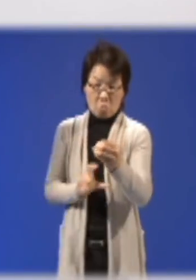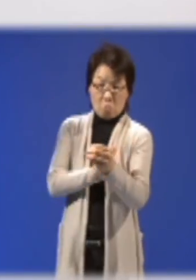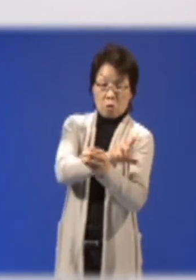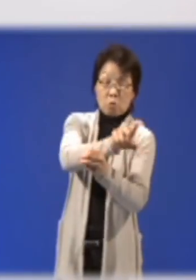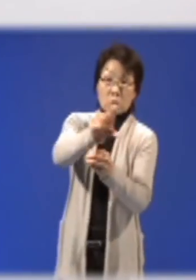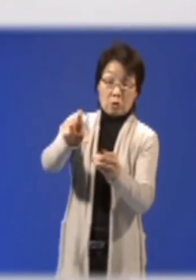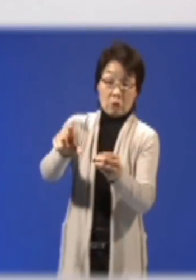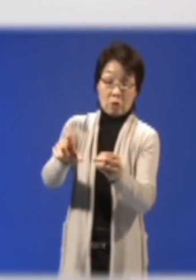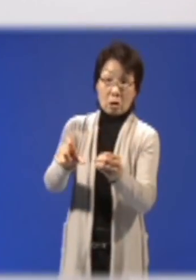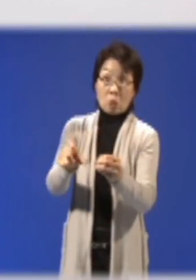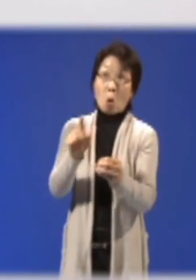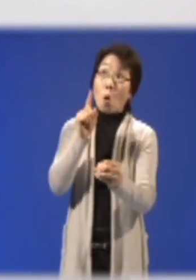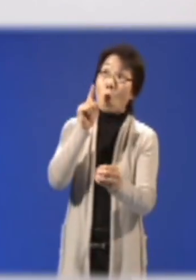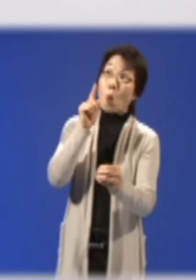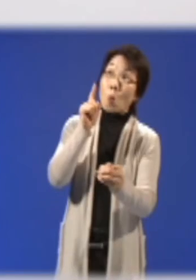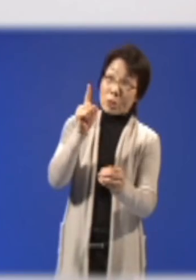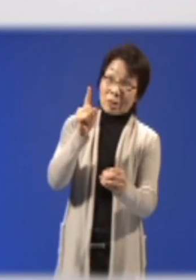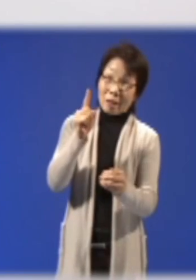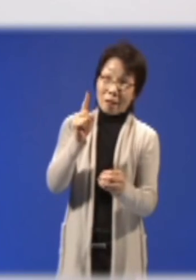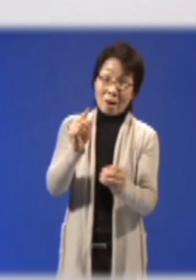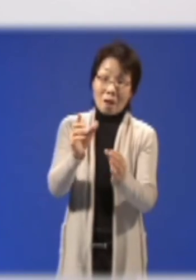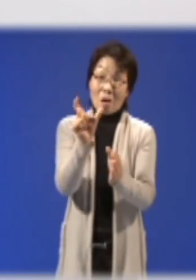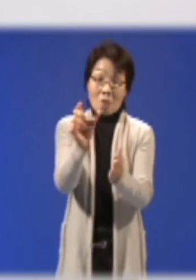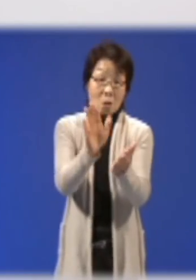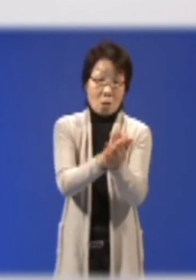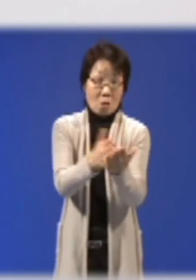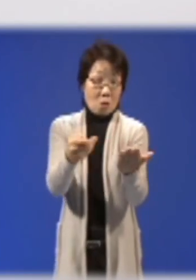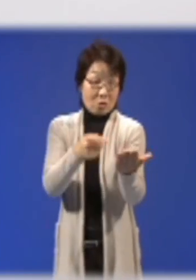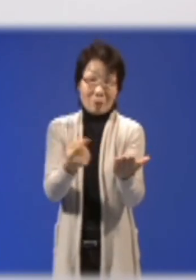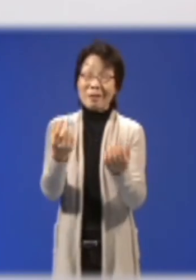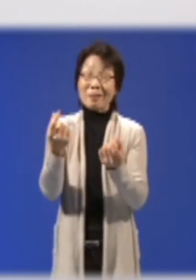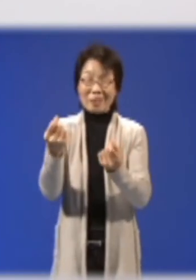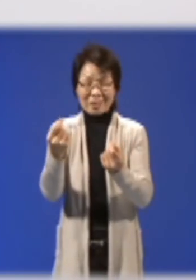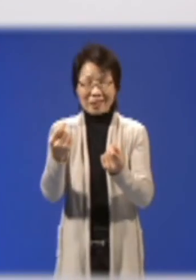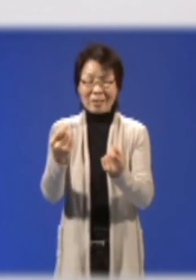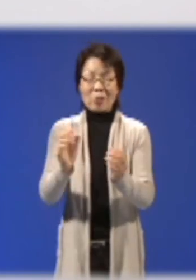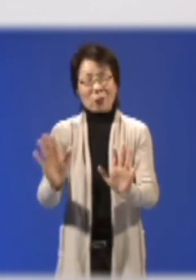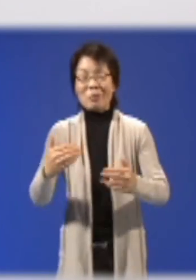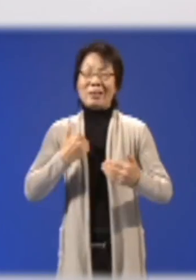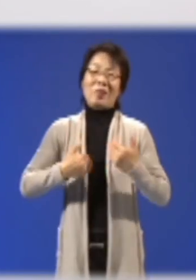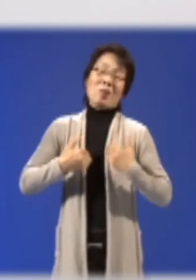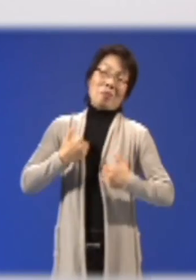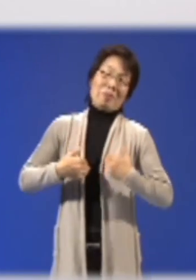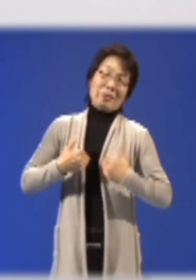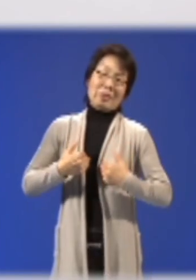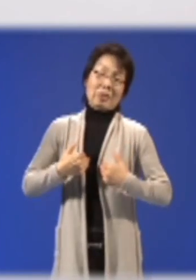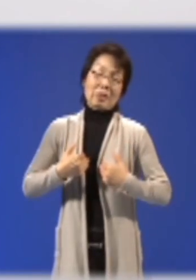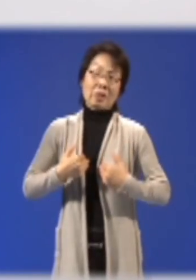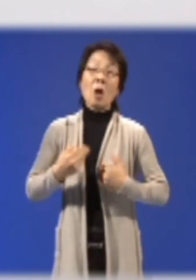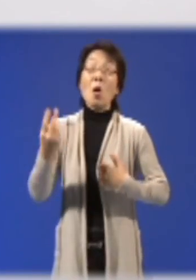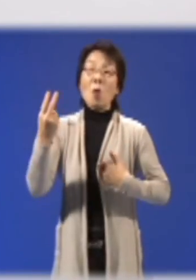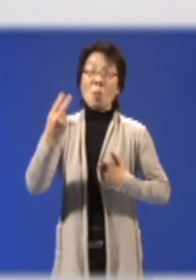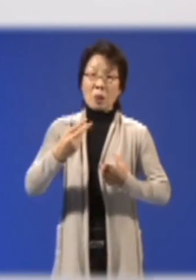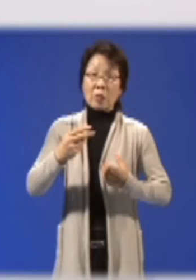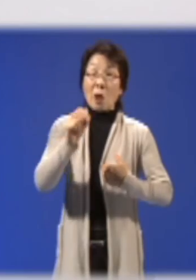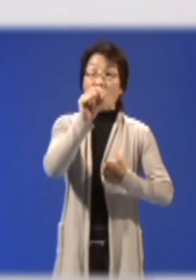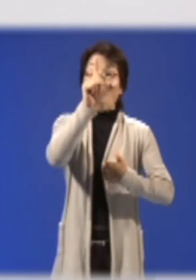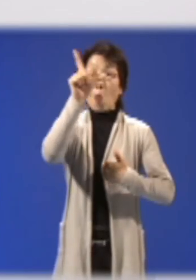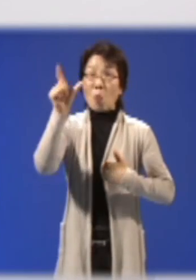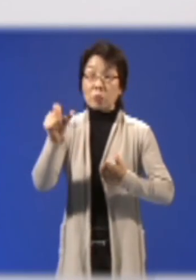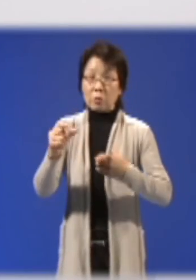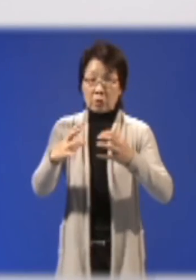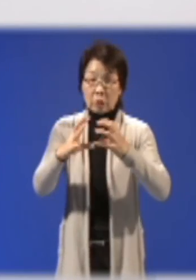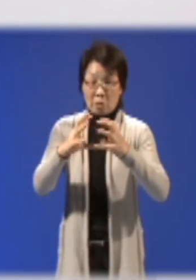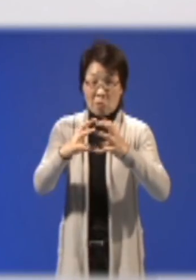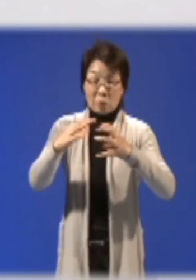鑑と一緒やと言って喜んでくれたこと、それから、月にクレーターが本当